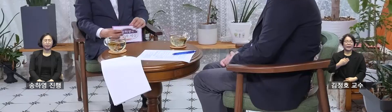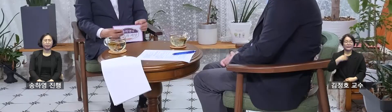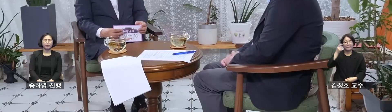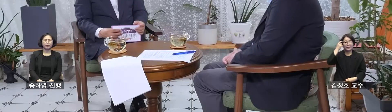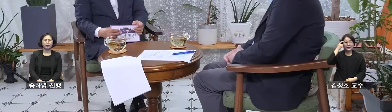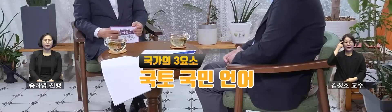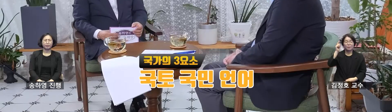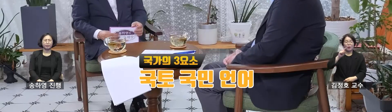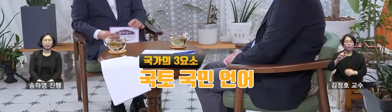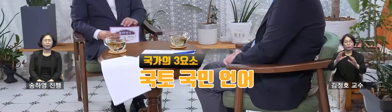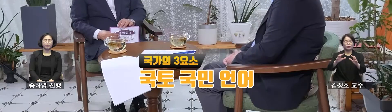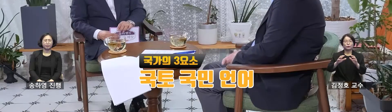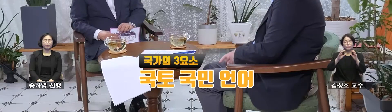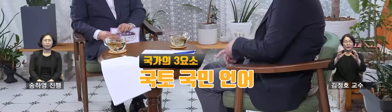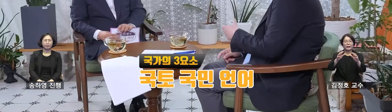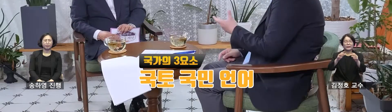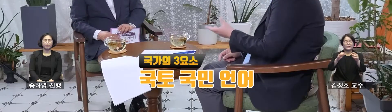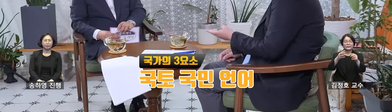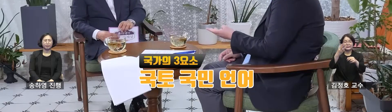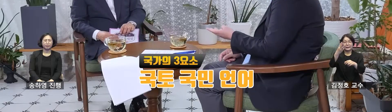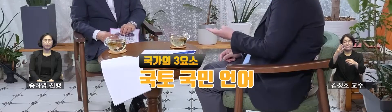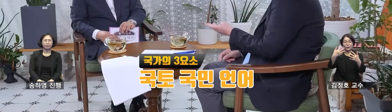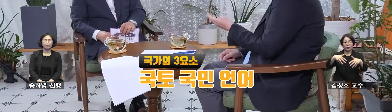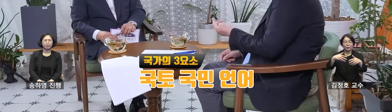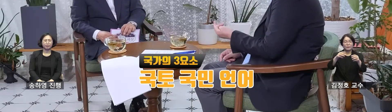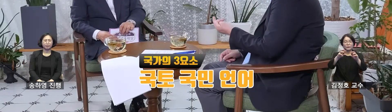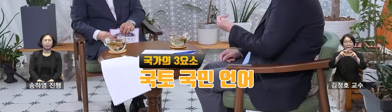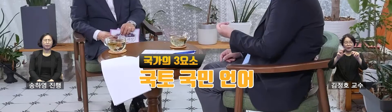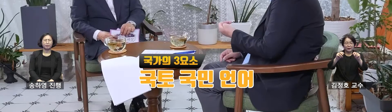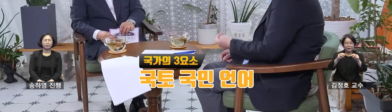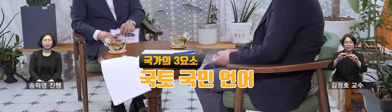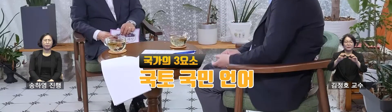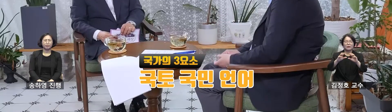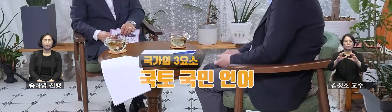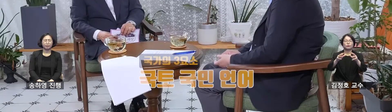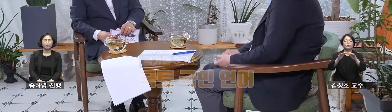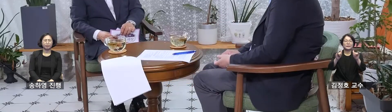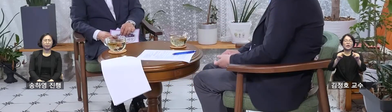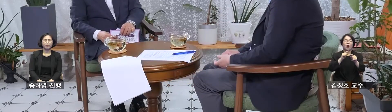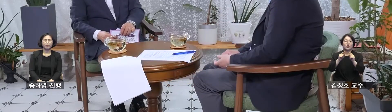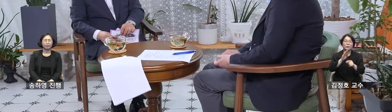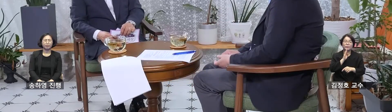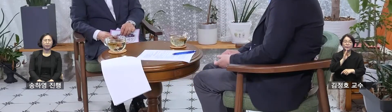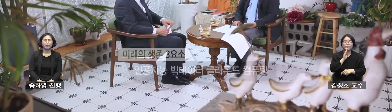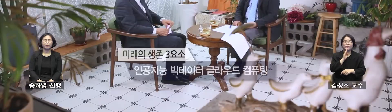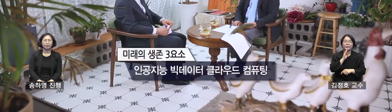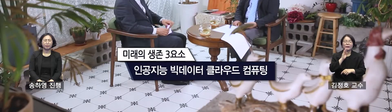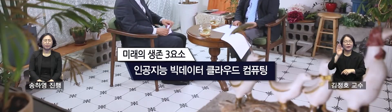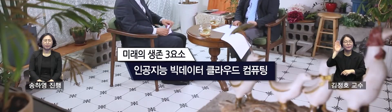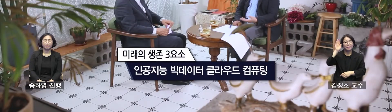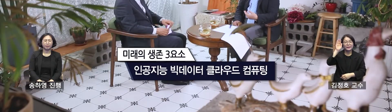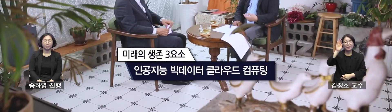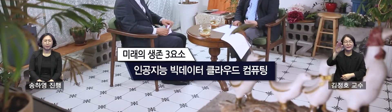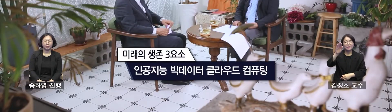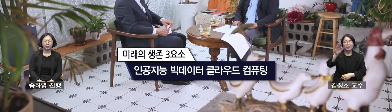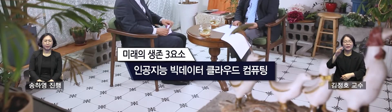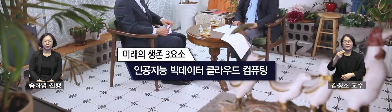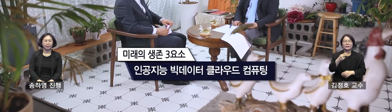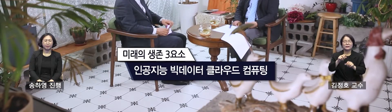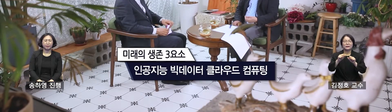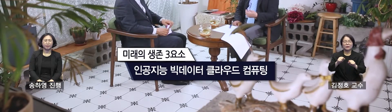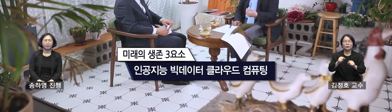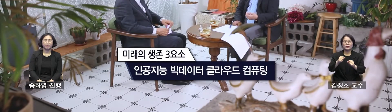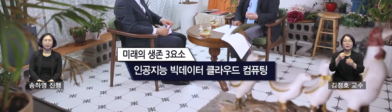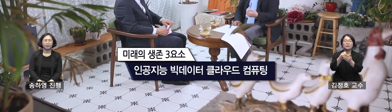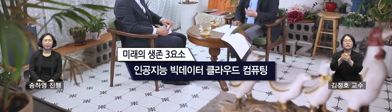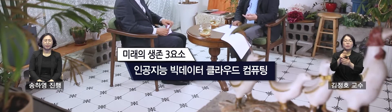생각하냐면 국가의 3요소는 우리가 국토, 뭐 국민, 언어 이런 것처럼 앞으로 미래의 우리의 생존을 결정하는